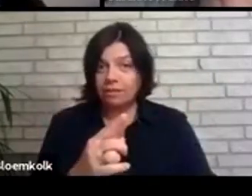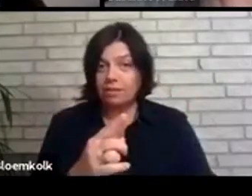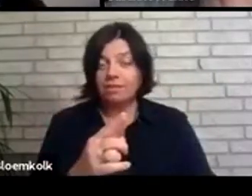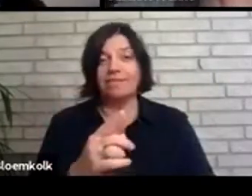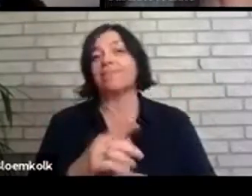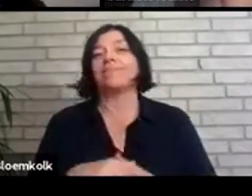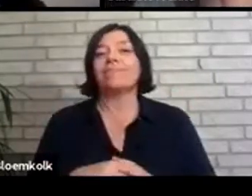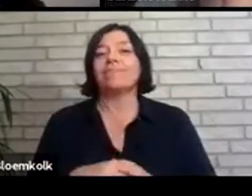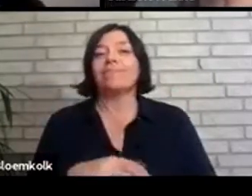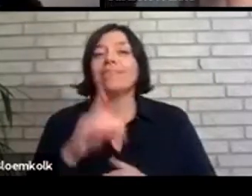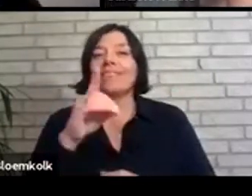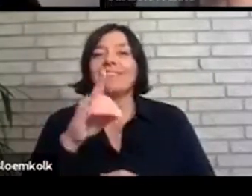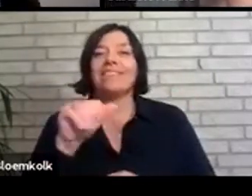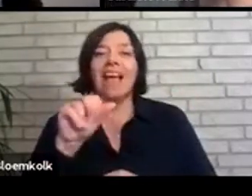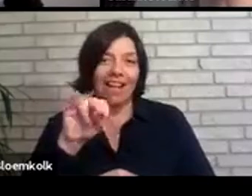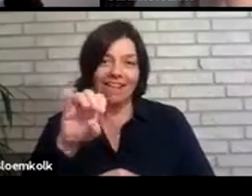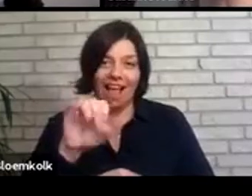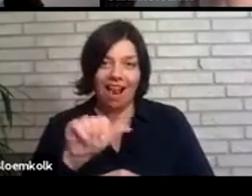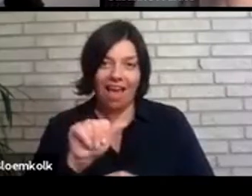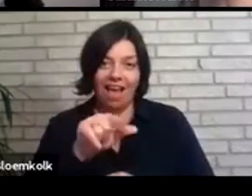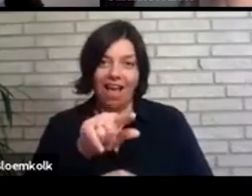Daniela, du bist schon wieder stumm.